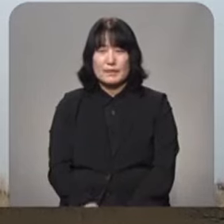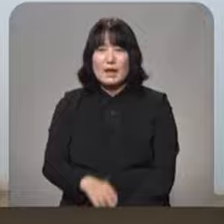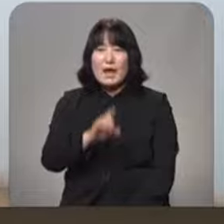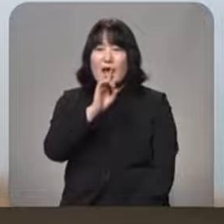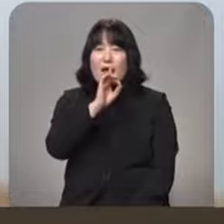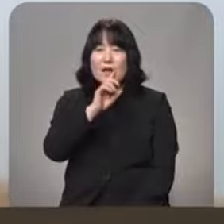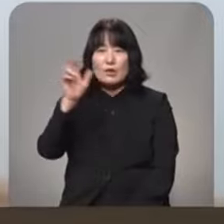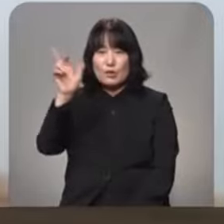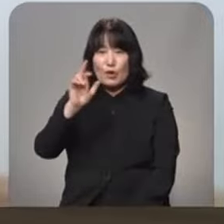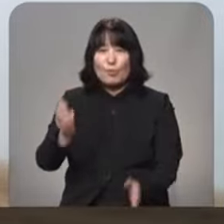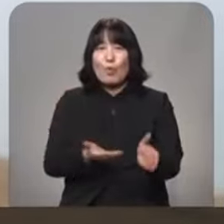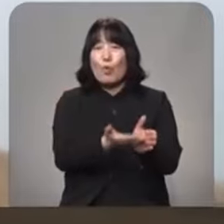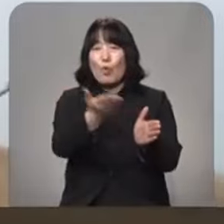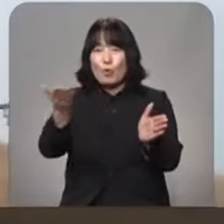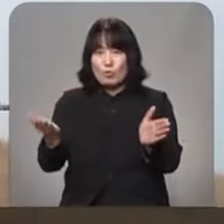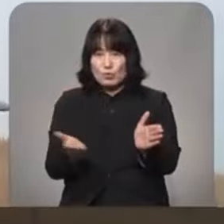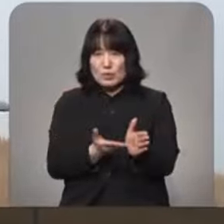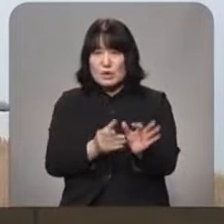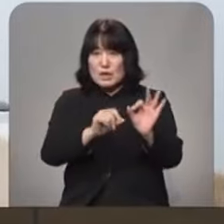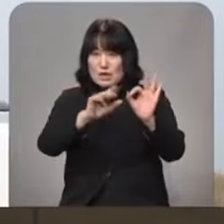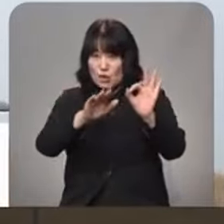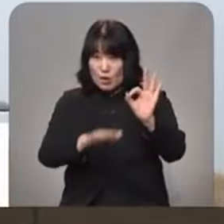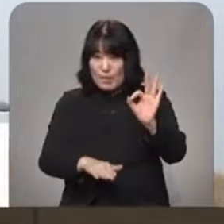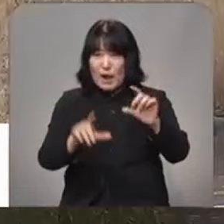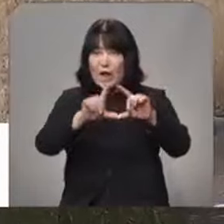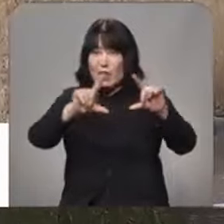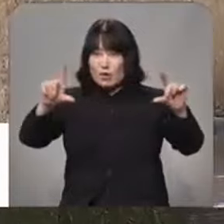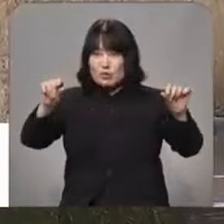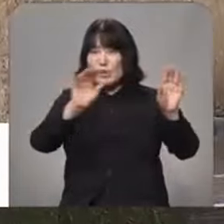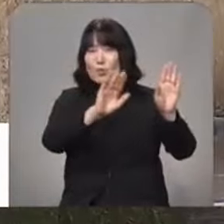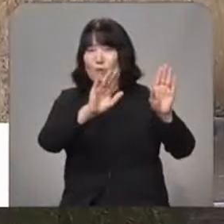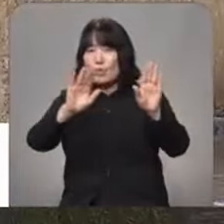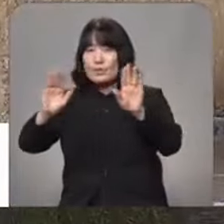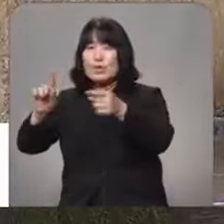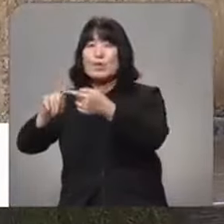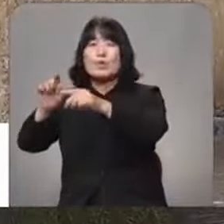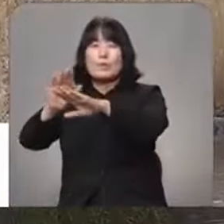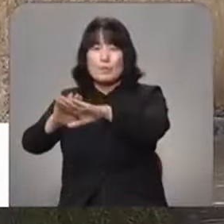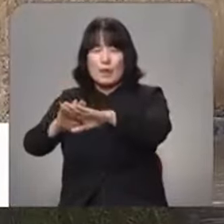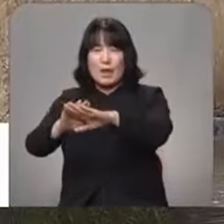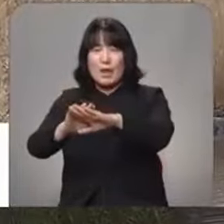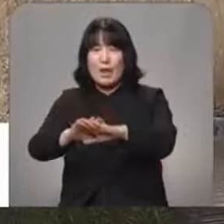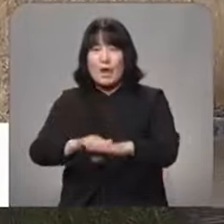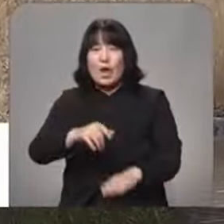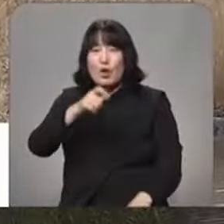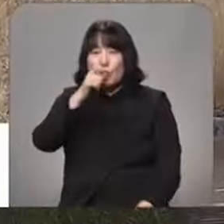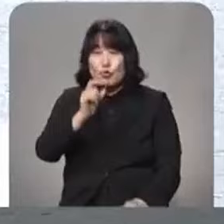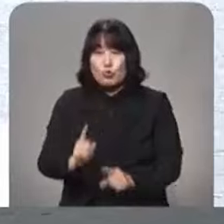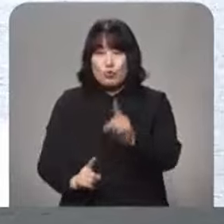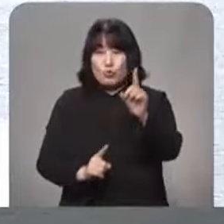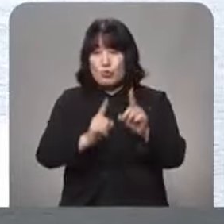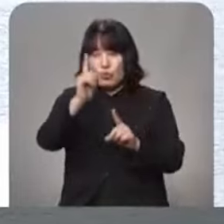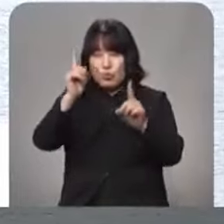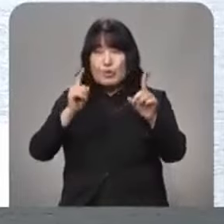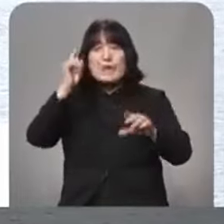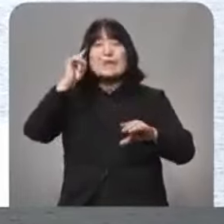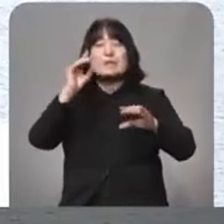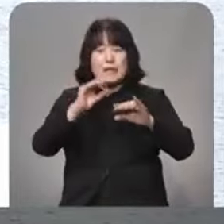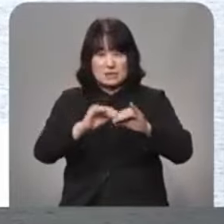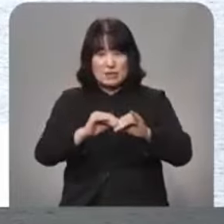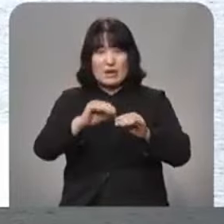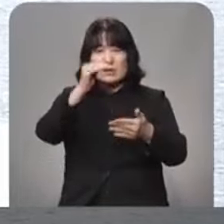강릉 경포호 일대입니다. 지난달 말에 내걸린 현수막이 여전히 남아 있습니다. 인공분수 찬성 집회와 관련된